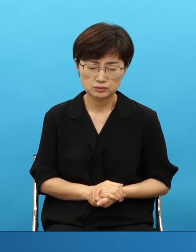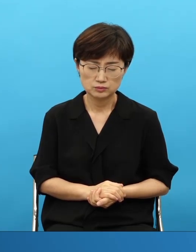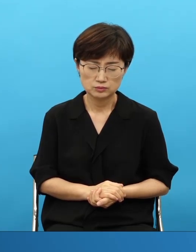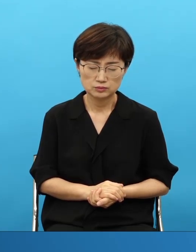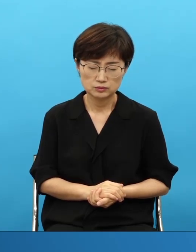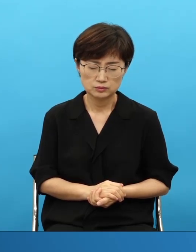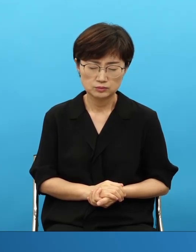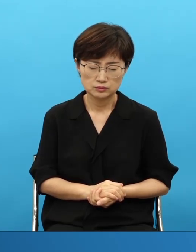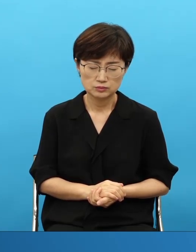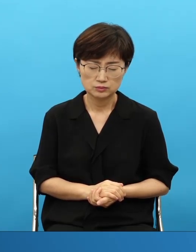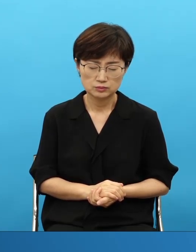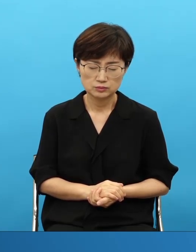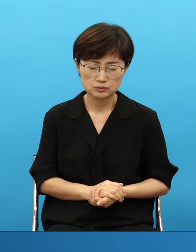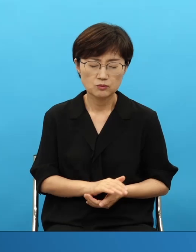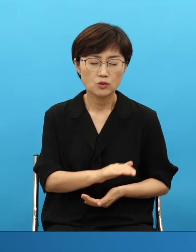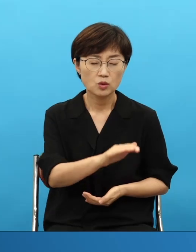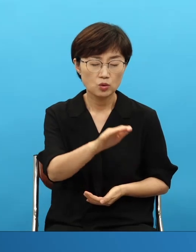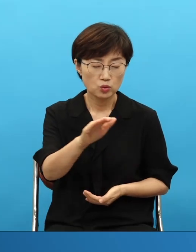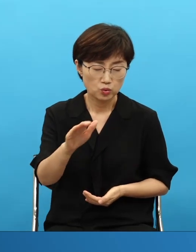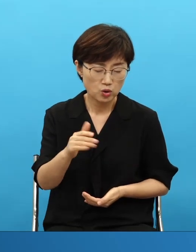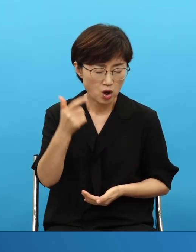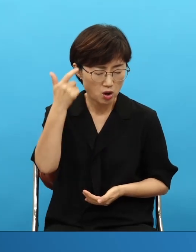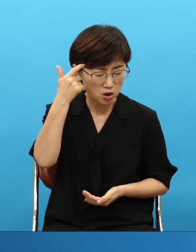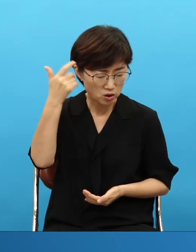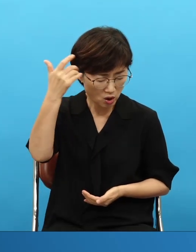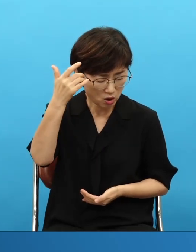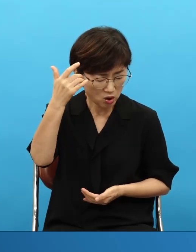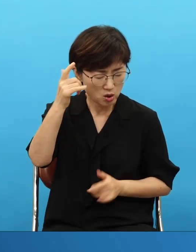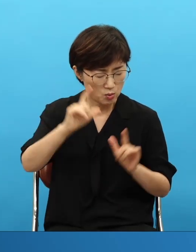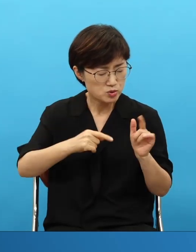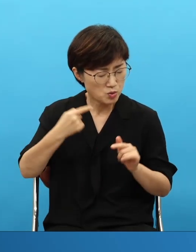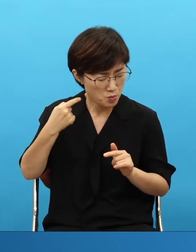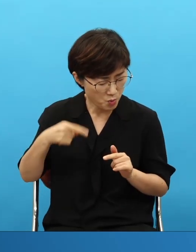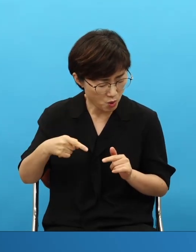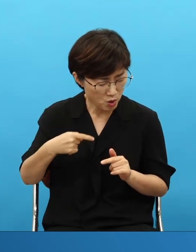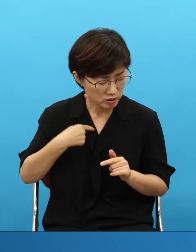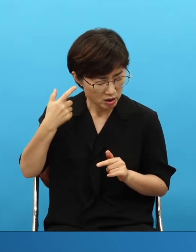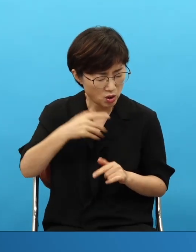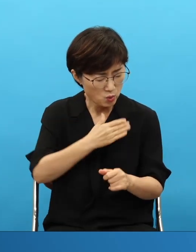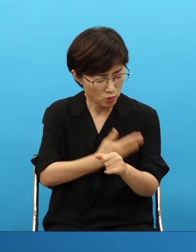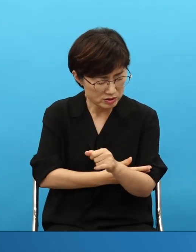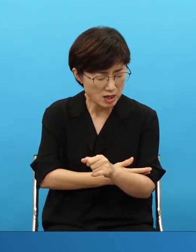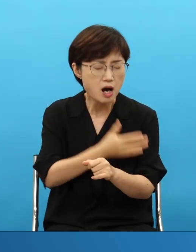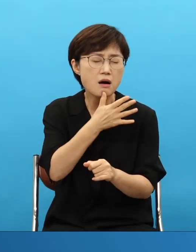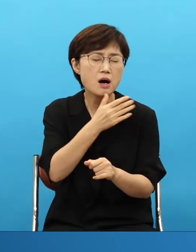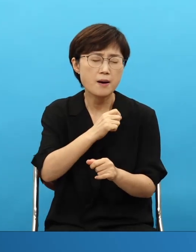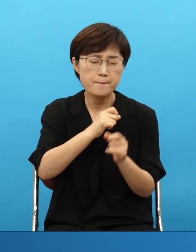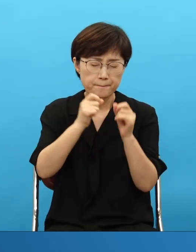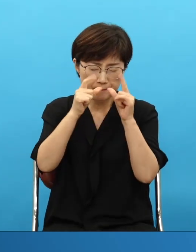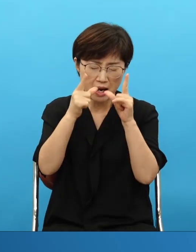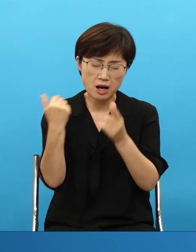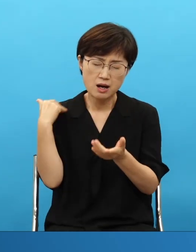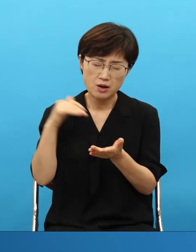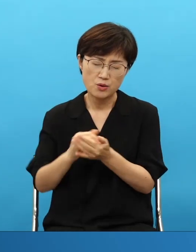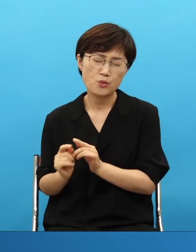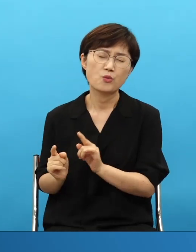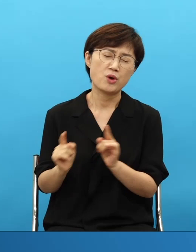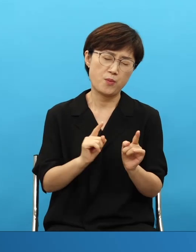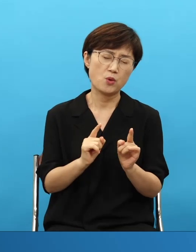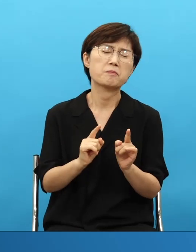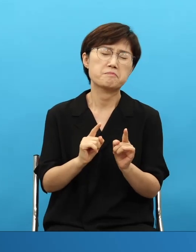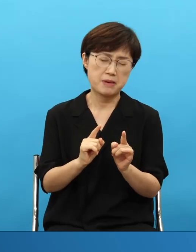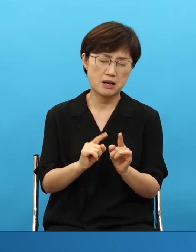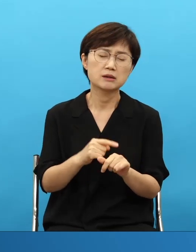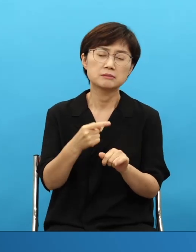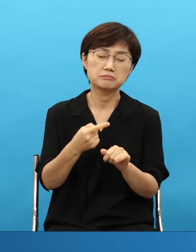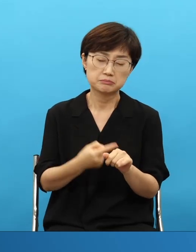力 우리의영적신분과영적권세가회복되어칠망대칠여정칠이정표의